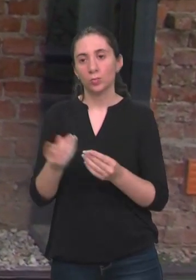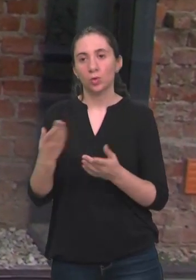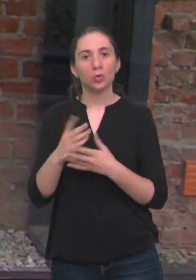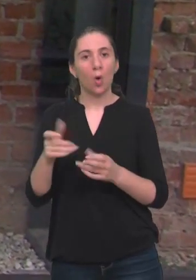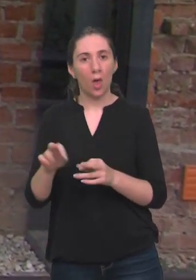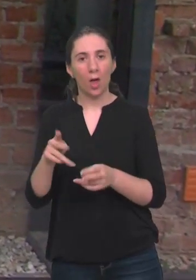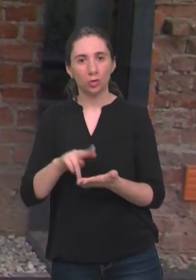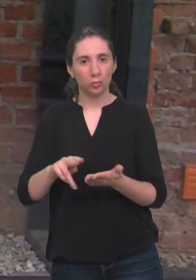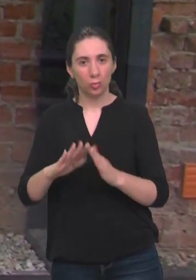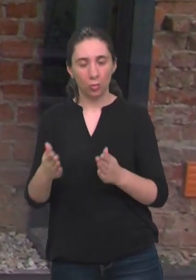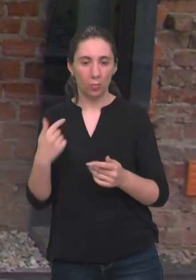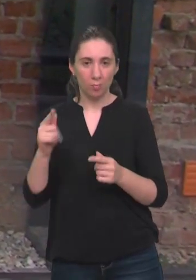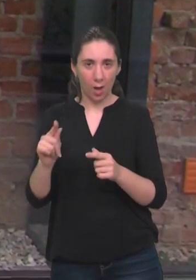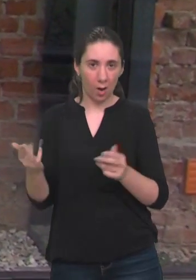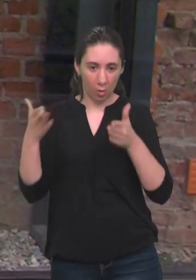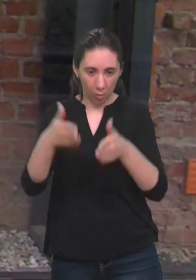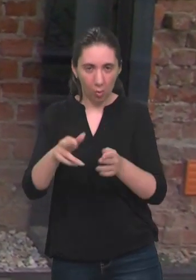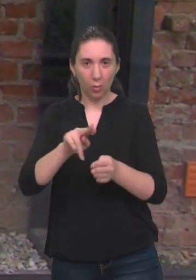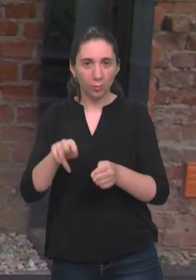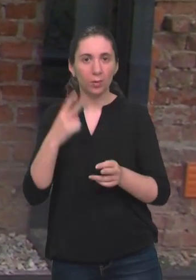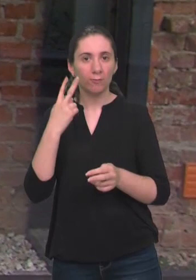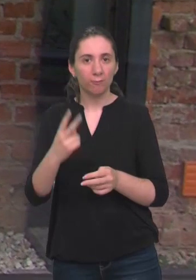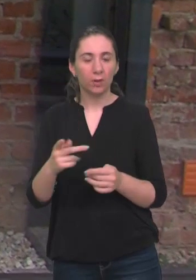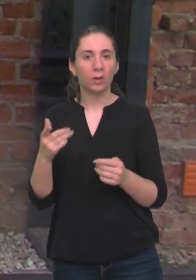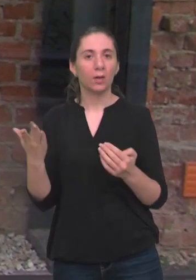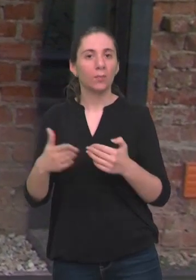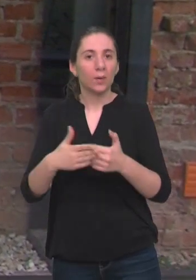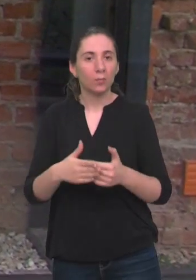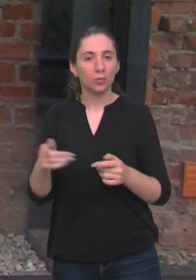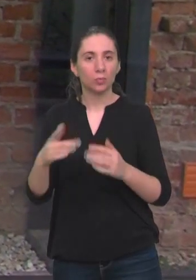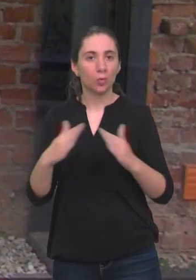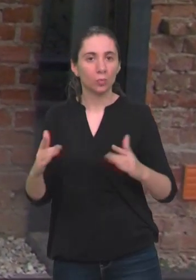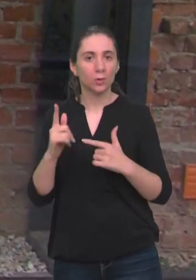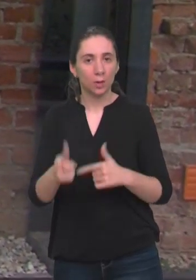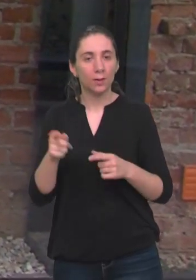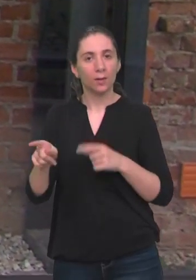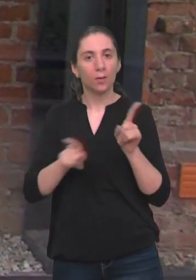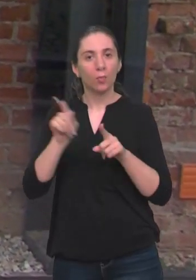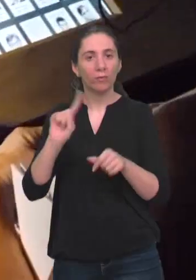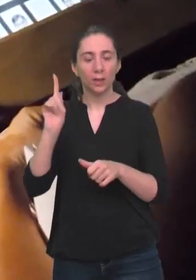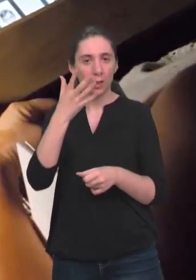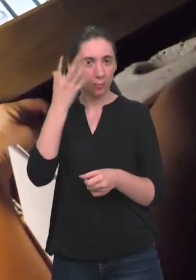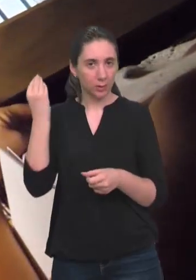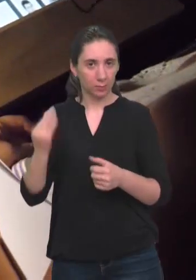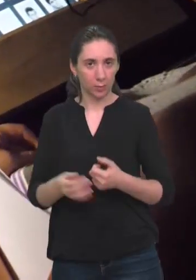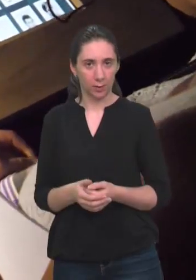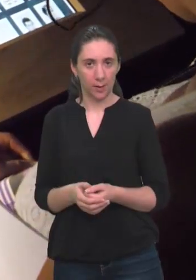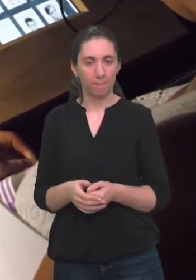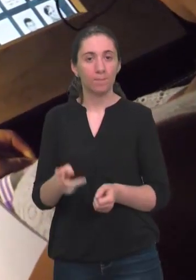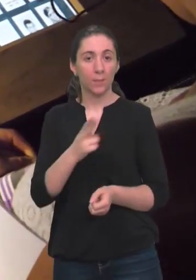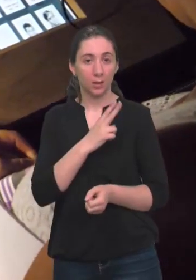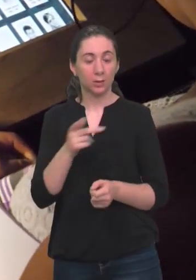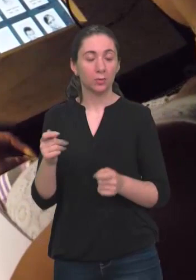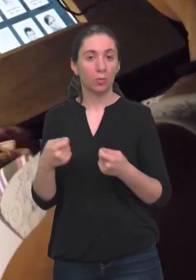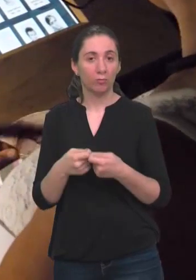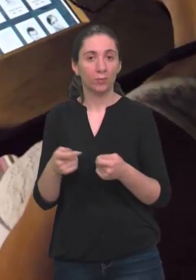i da malo našim članovima približimo taj Domovinski rat, da se ta povijest ne zaboravi. Istina o